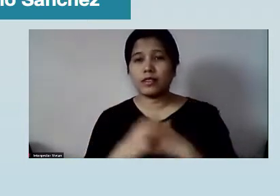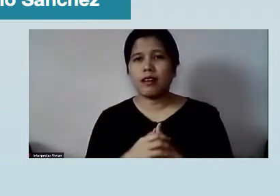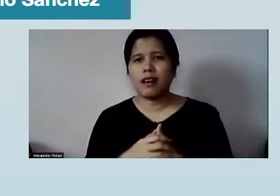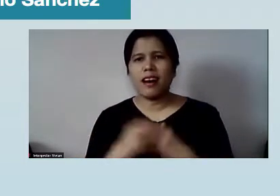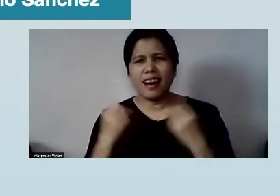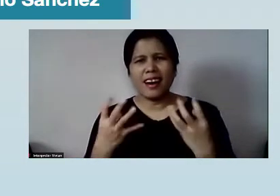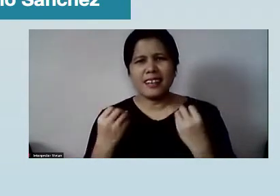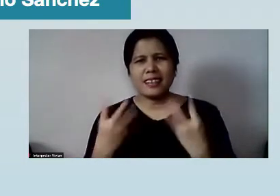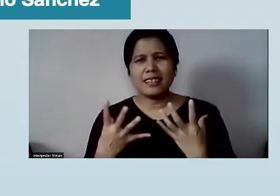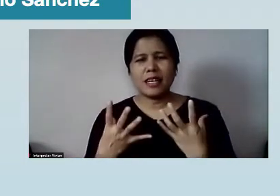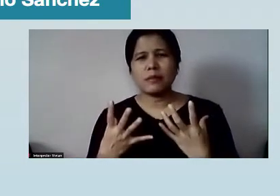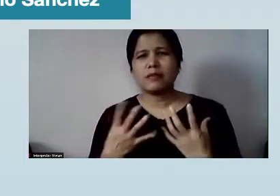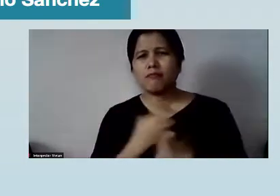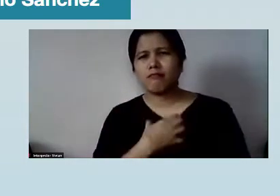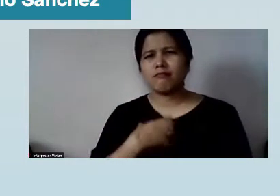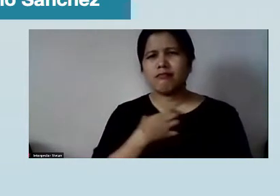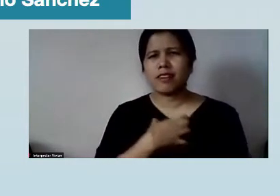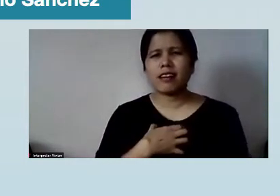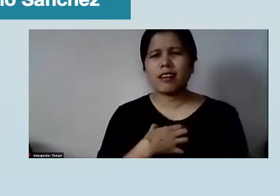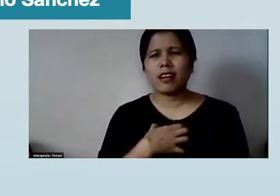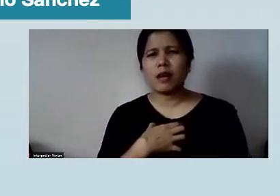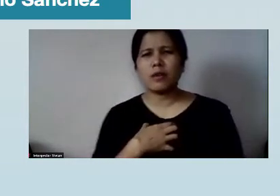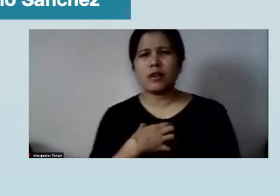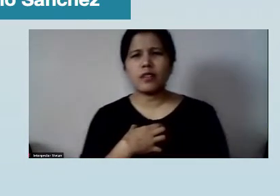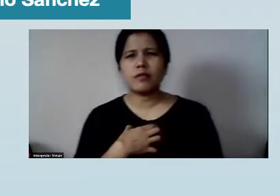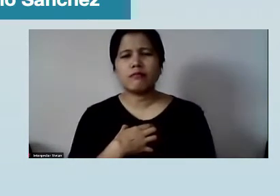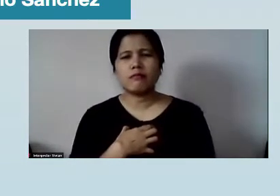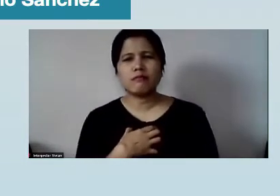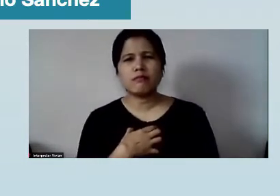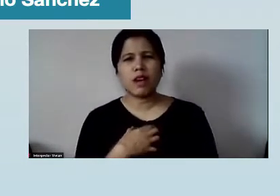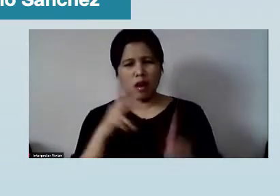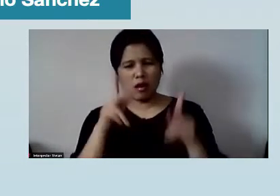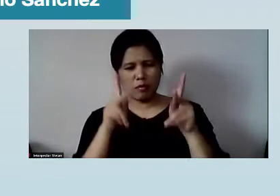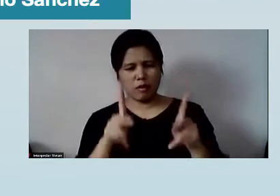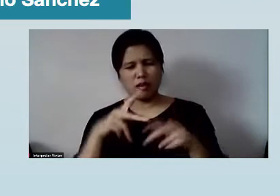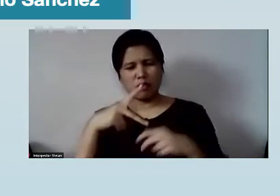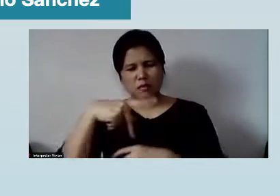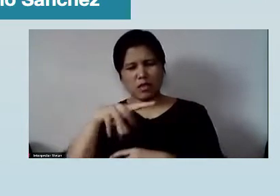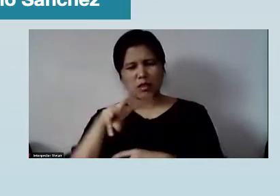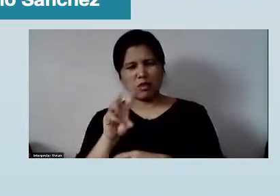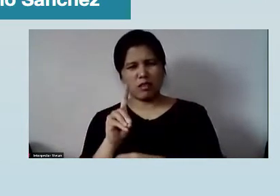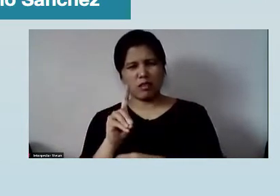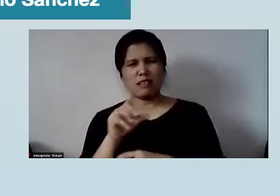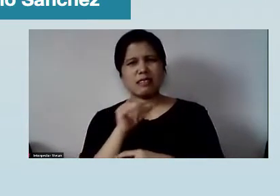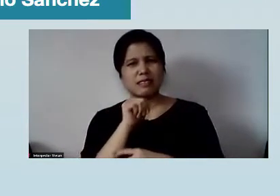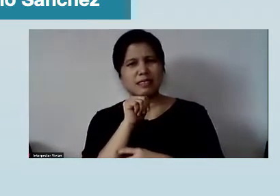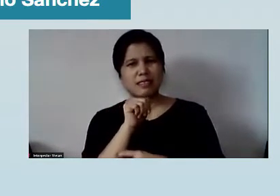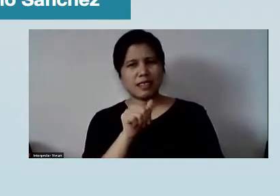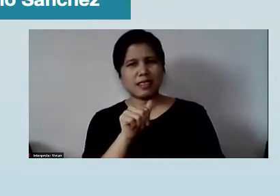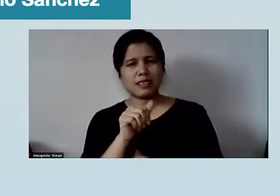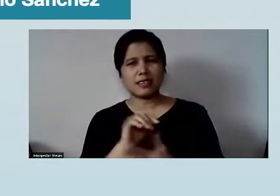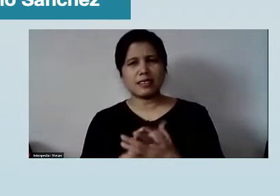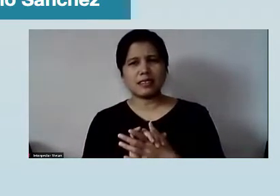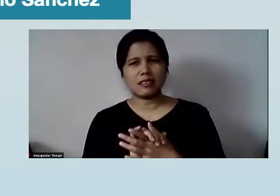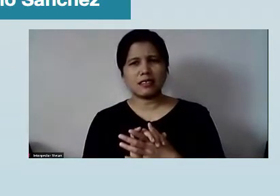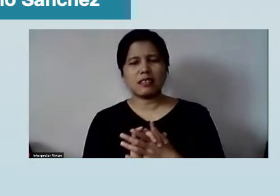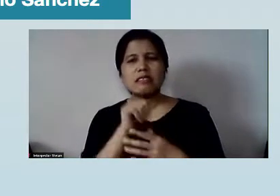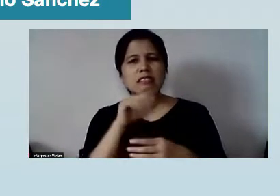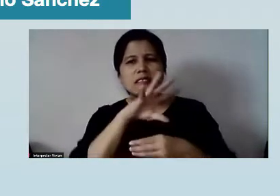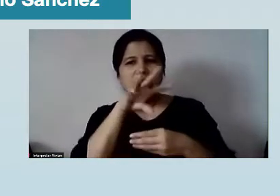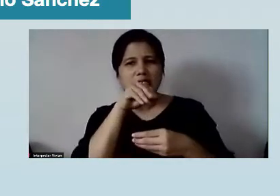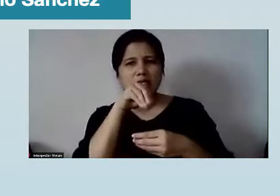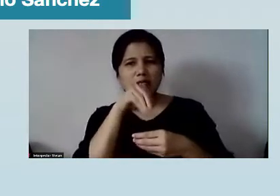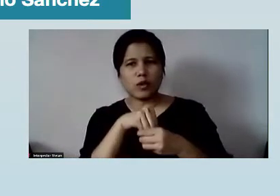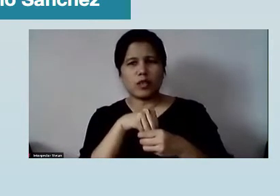daming nagre-reklamo po kasi ang mga persons with disabilities are not fully included doon sa